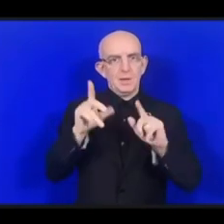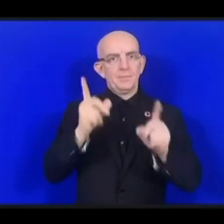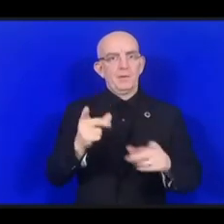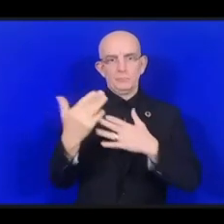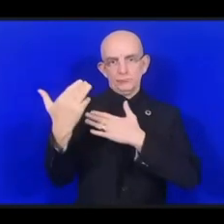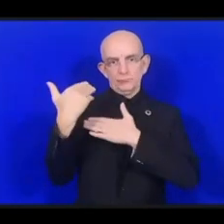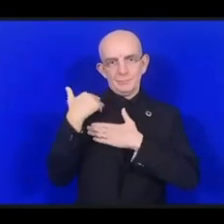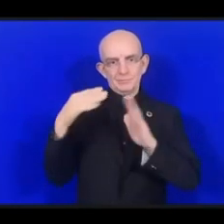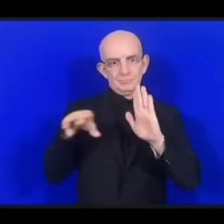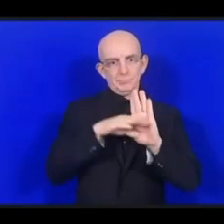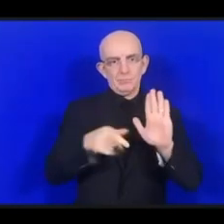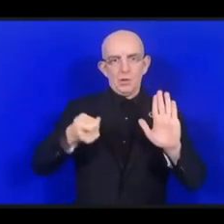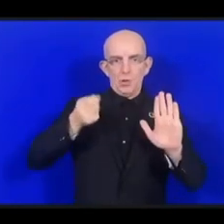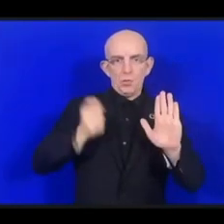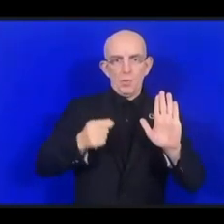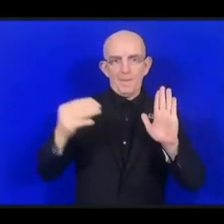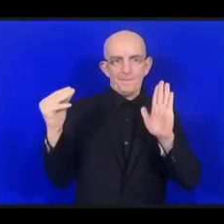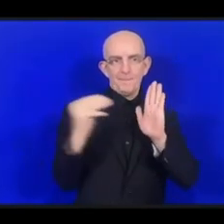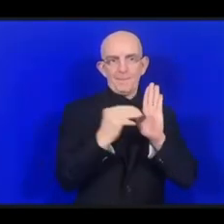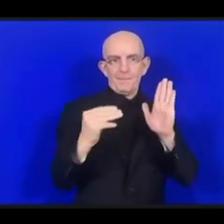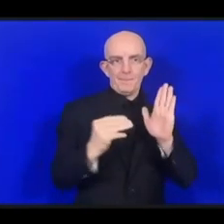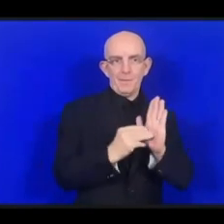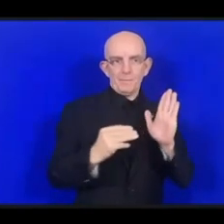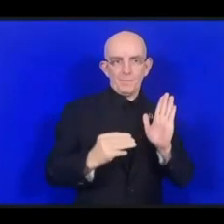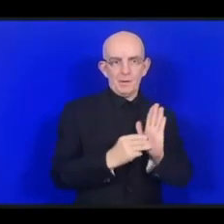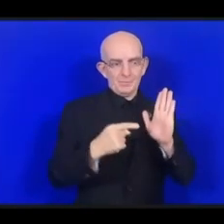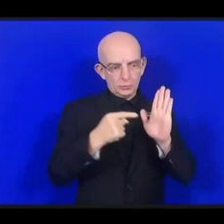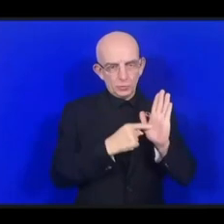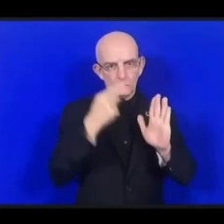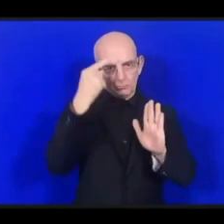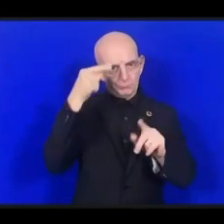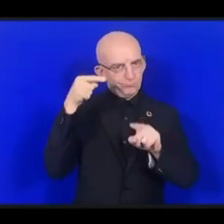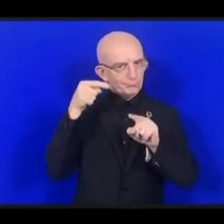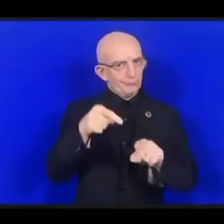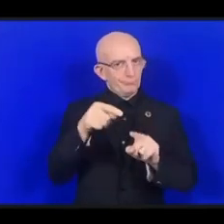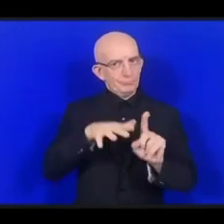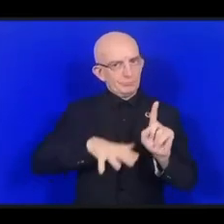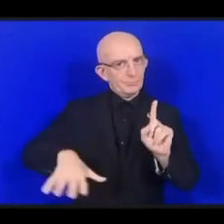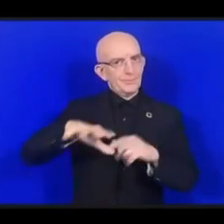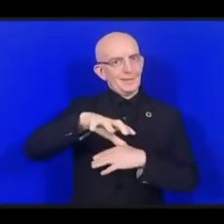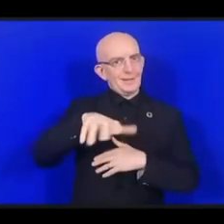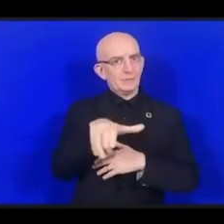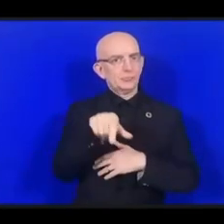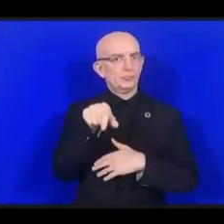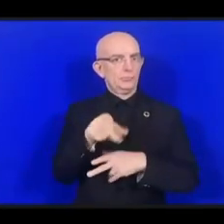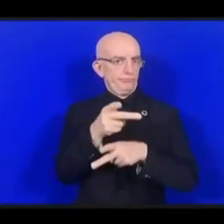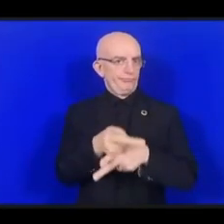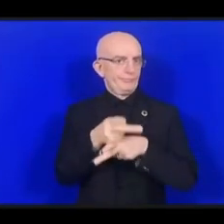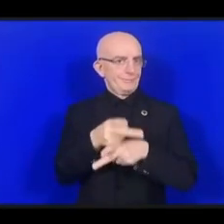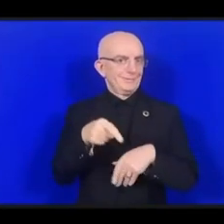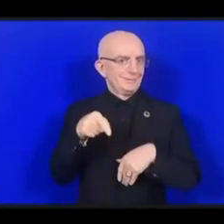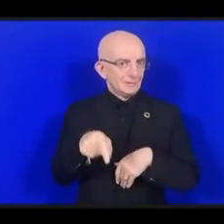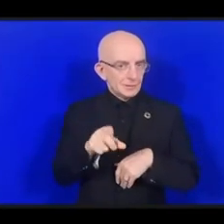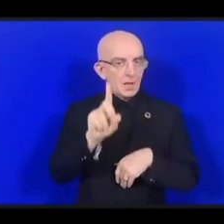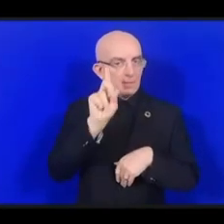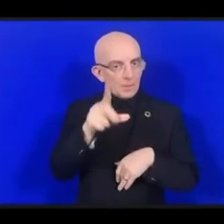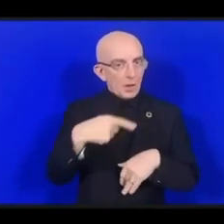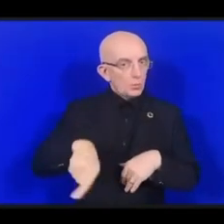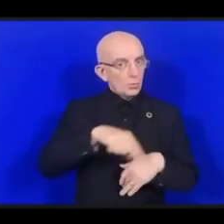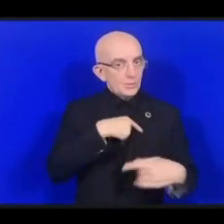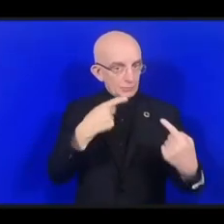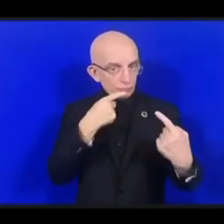législatif il faut être très clair concernant ce que nous souhaitons effectivement réglementer pourquoi réglementer et